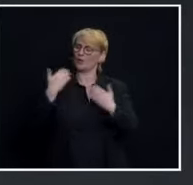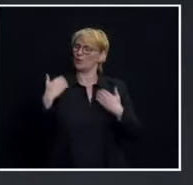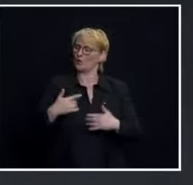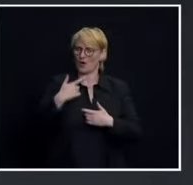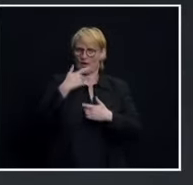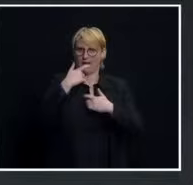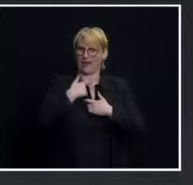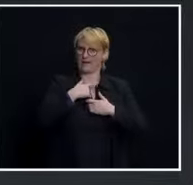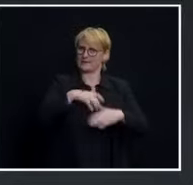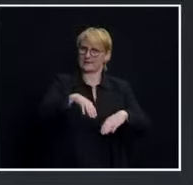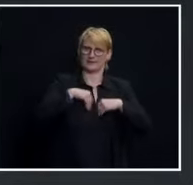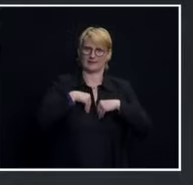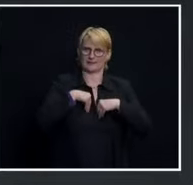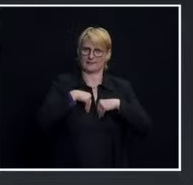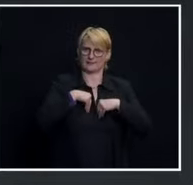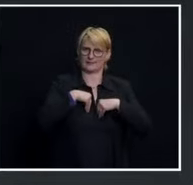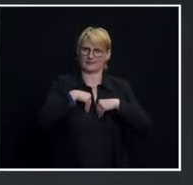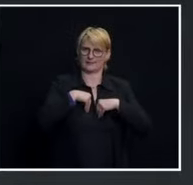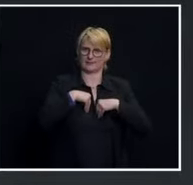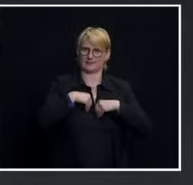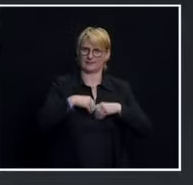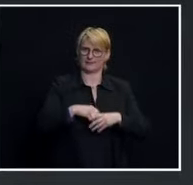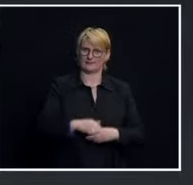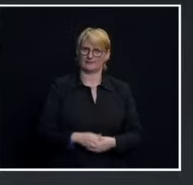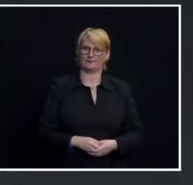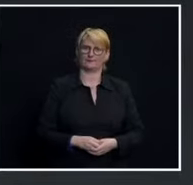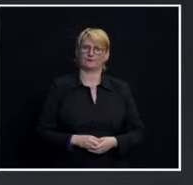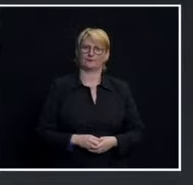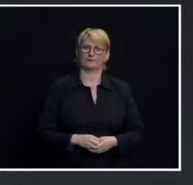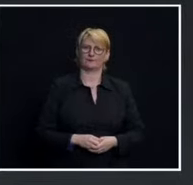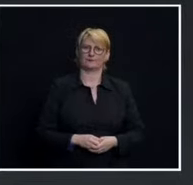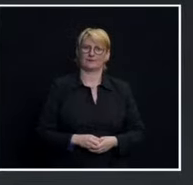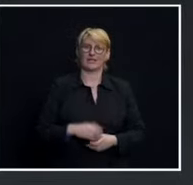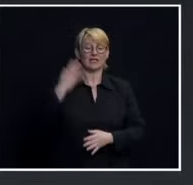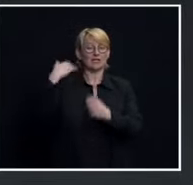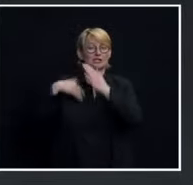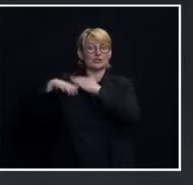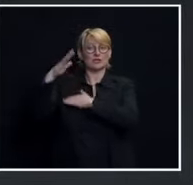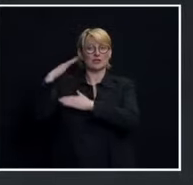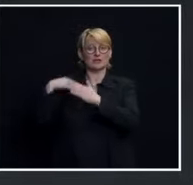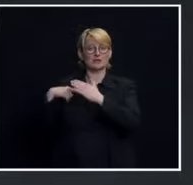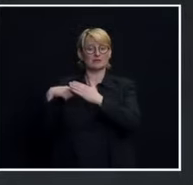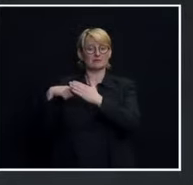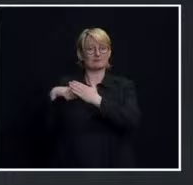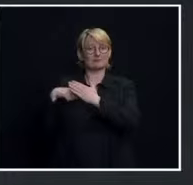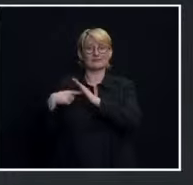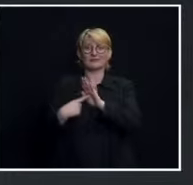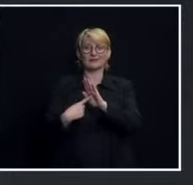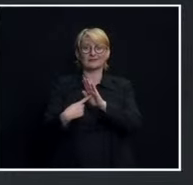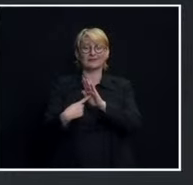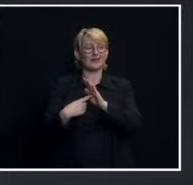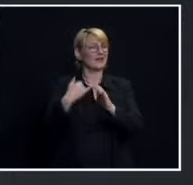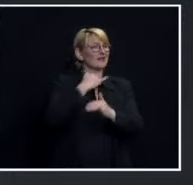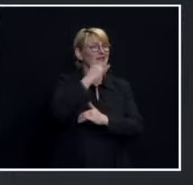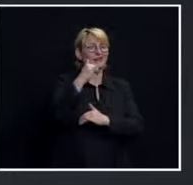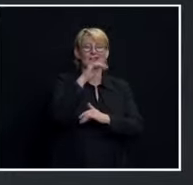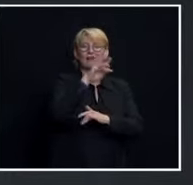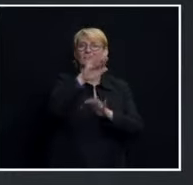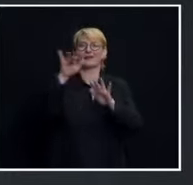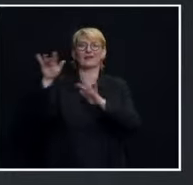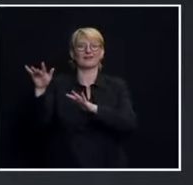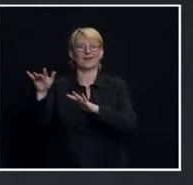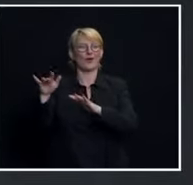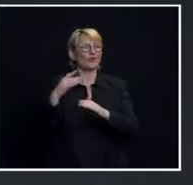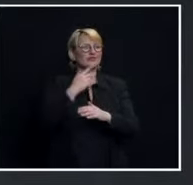ernst. Und die Geschichte hat gezeigt, es kann jeden treffen. Die Rückkehr der Namen macht